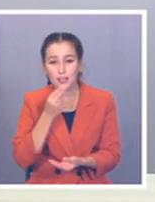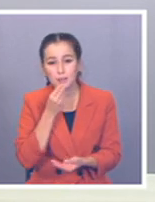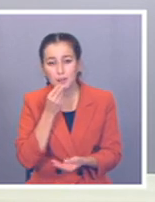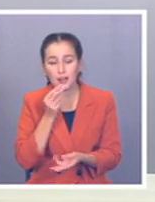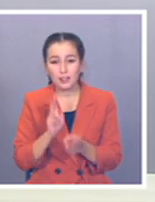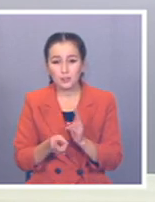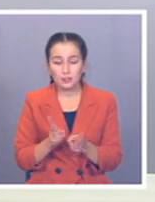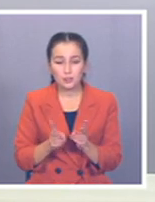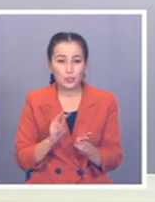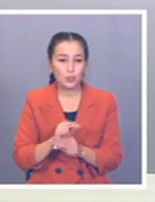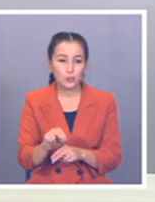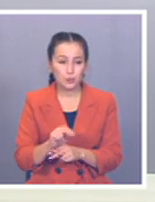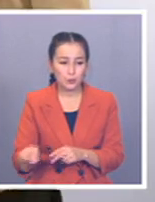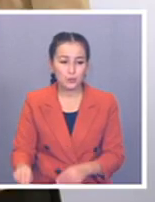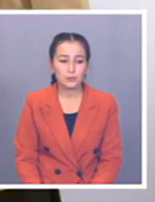үйрету.